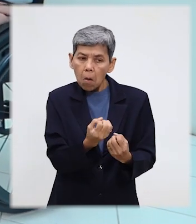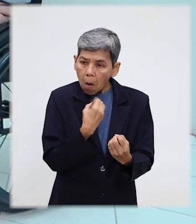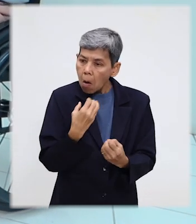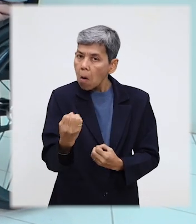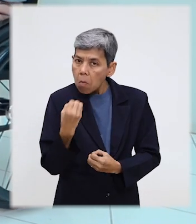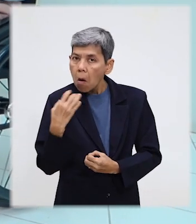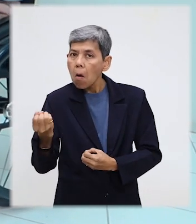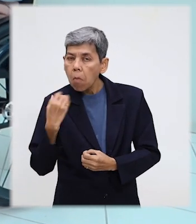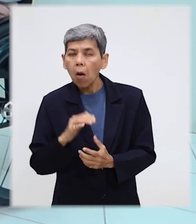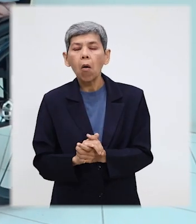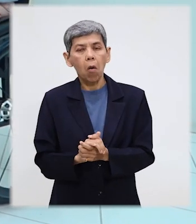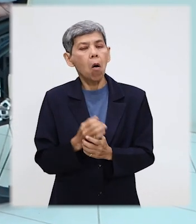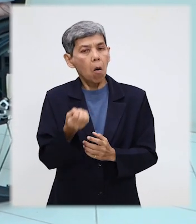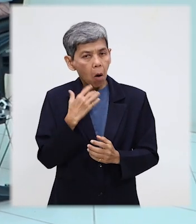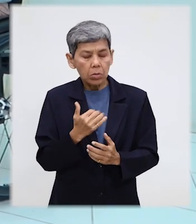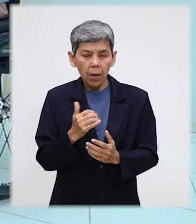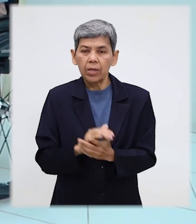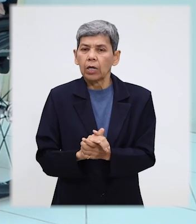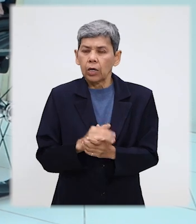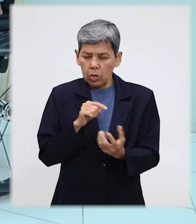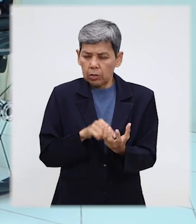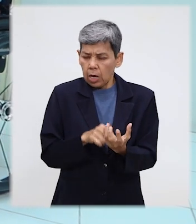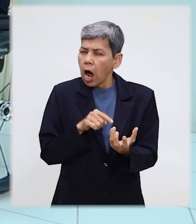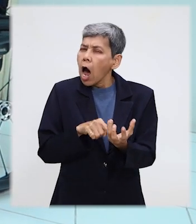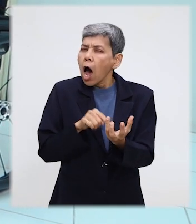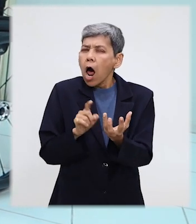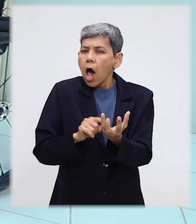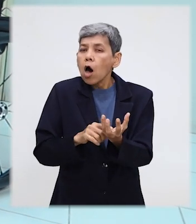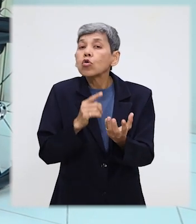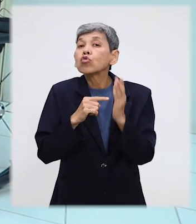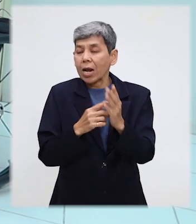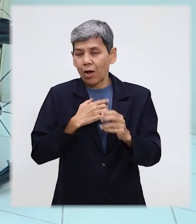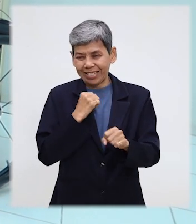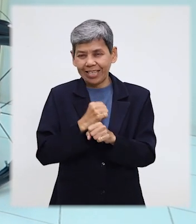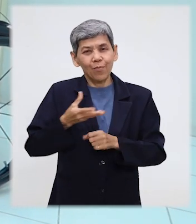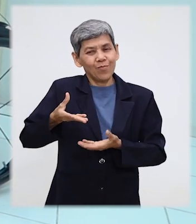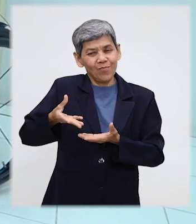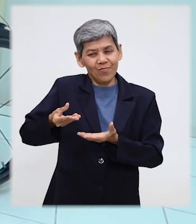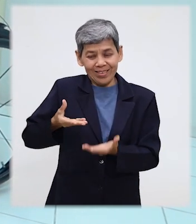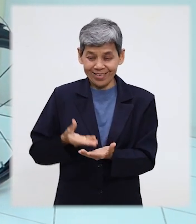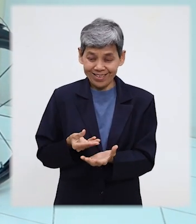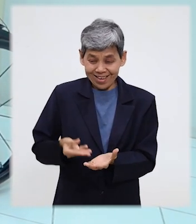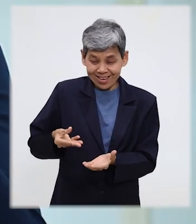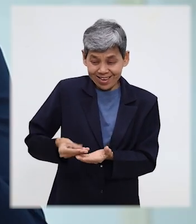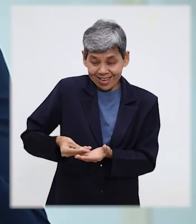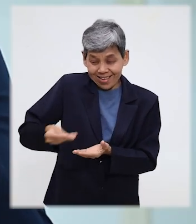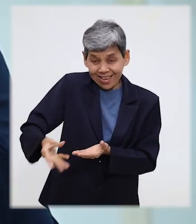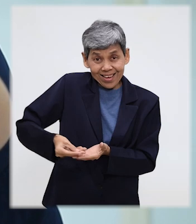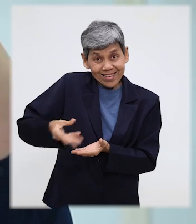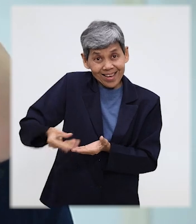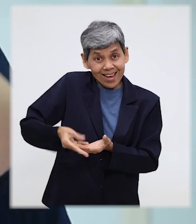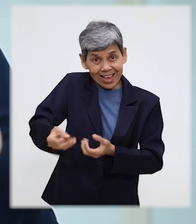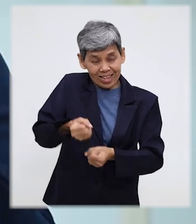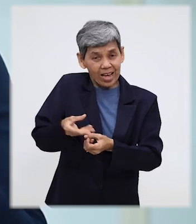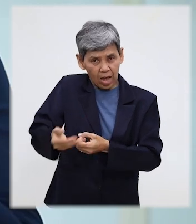อกโปรไฟล์เด่นๆก็คือลักษณะเด่นๆของอย่างเราทำทอดมันใช่ไหมคะเขาก็บอกโปรไฟล์เด่น